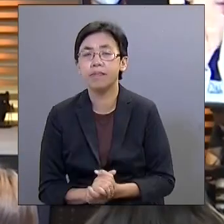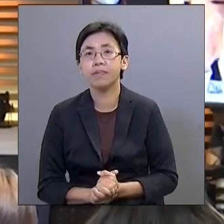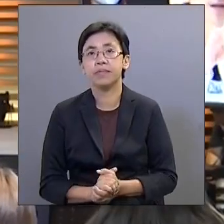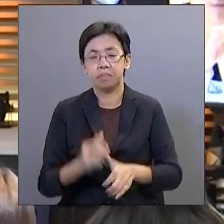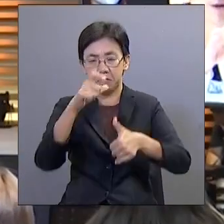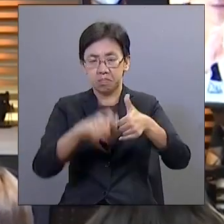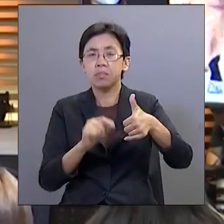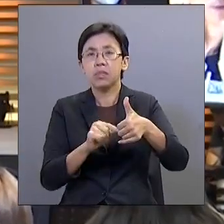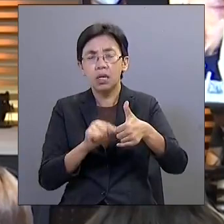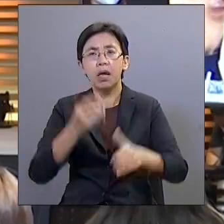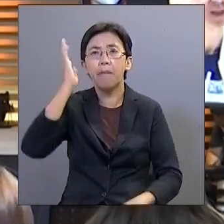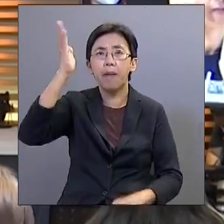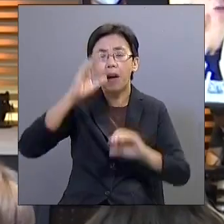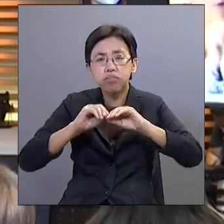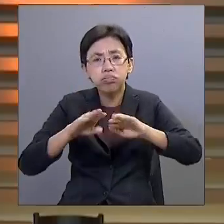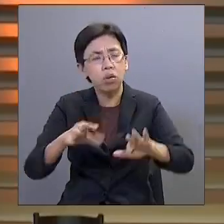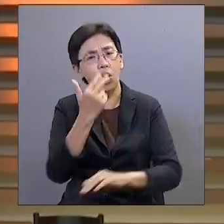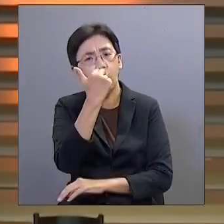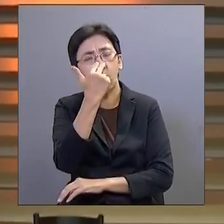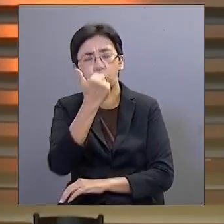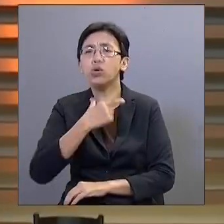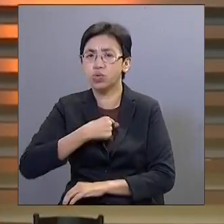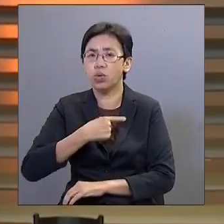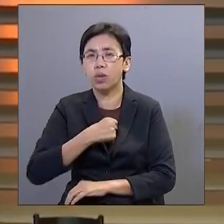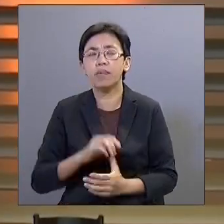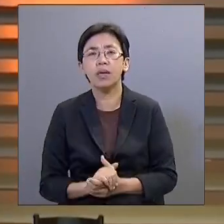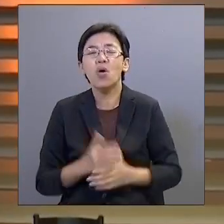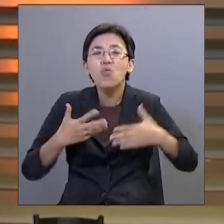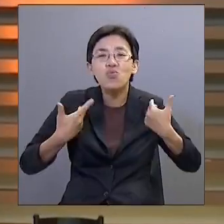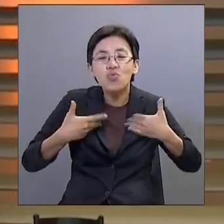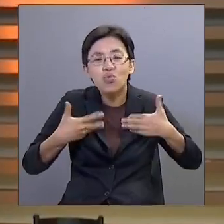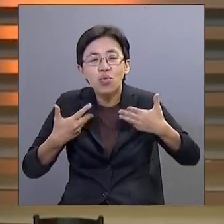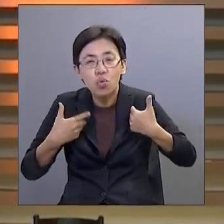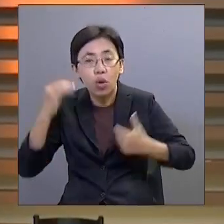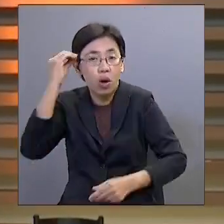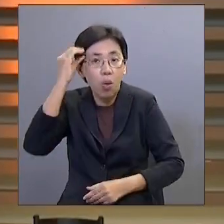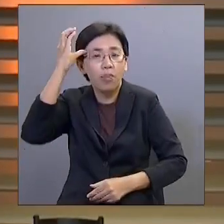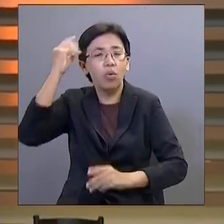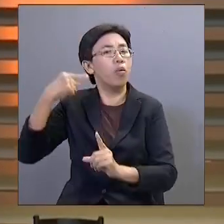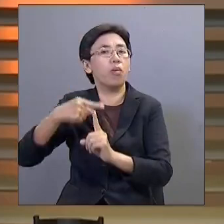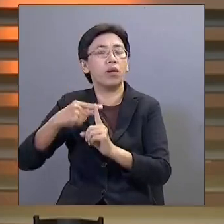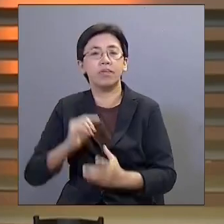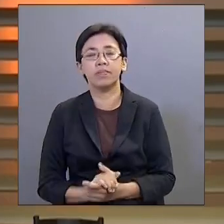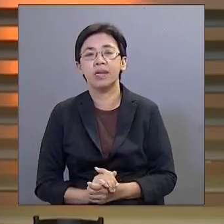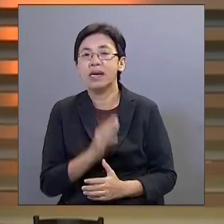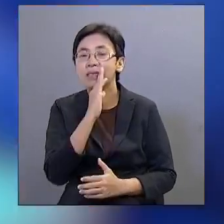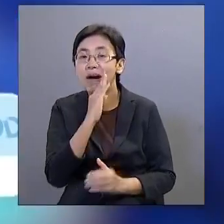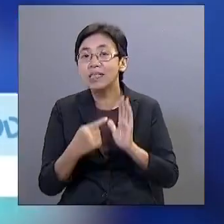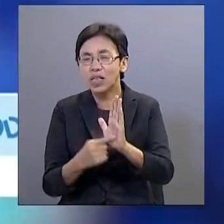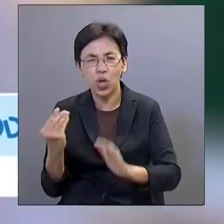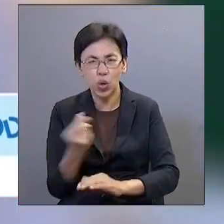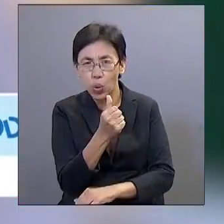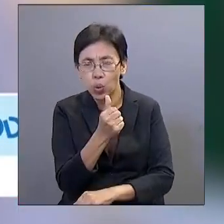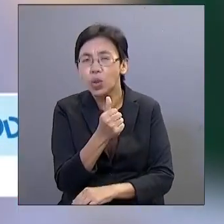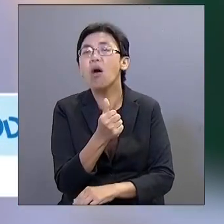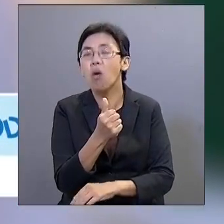ำคอนเทนต์ดีนะเพราะผมชอบดู ค ือบางคนก็สนุกนะแล้วได้ความรู้ด้วยนะครับนะการนำเสนอเดี๋ยวนี้มันต้องไวต้องฉับไ